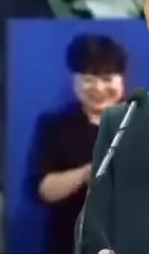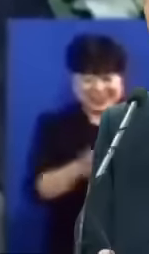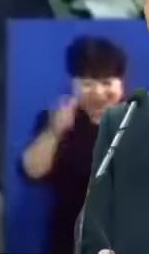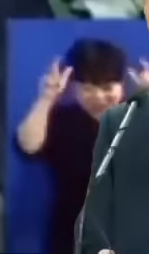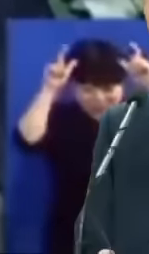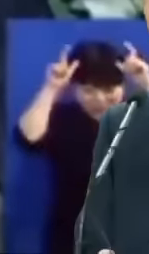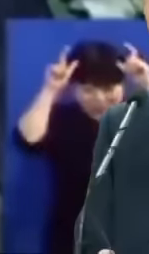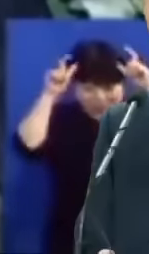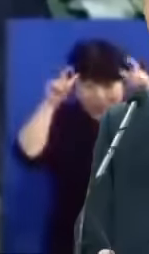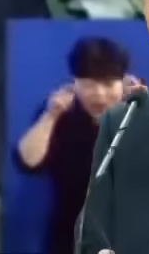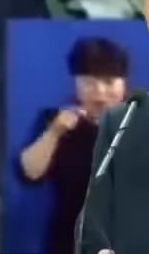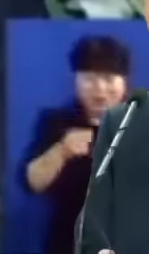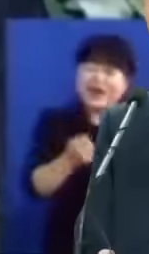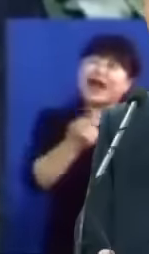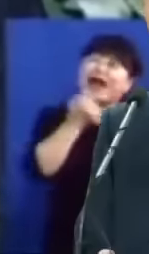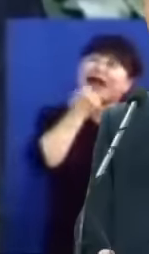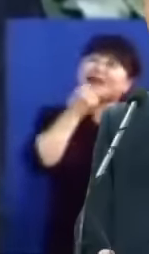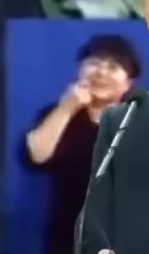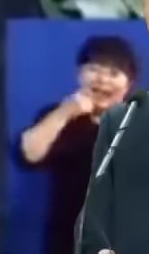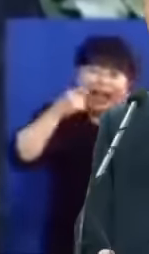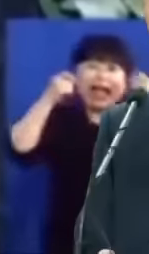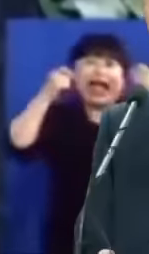소가 웃는다고